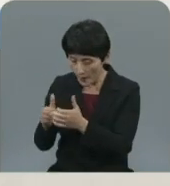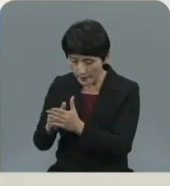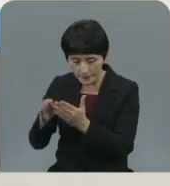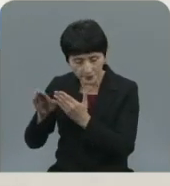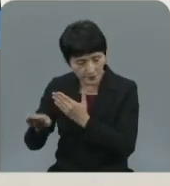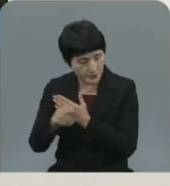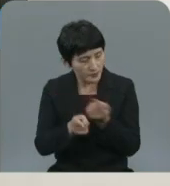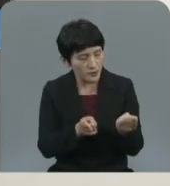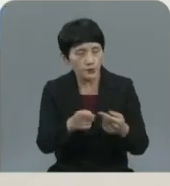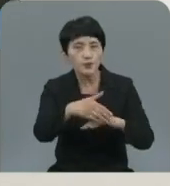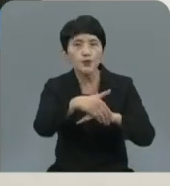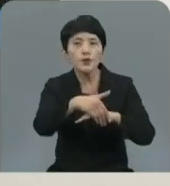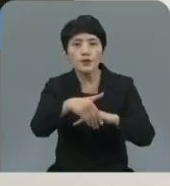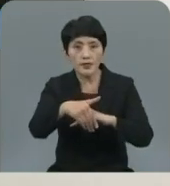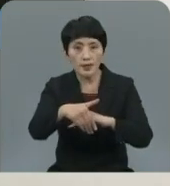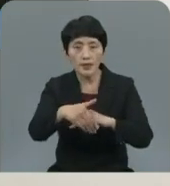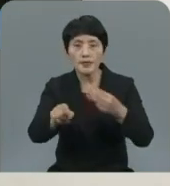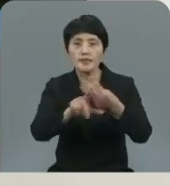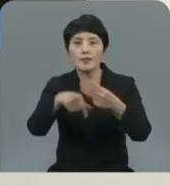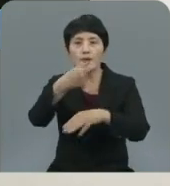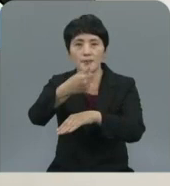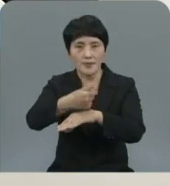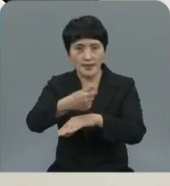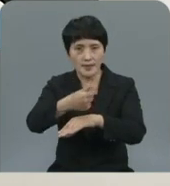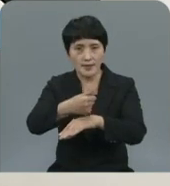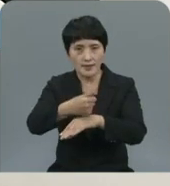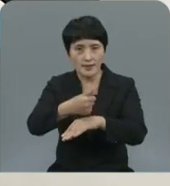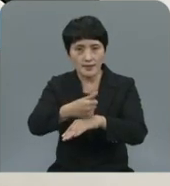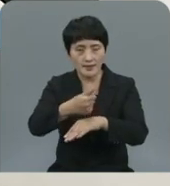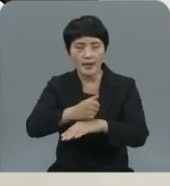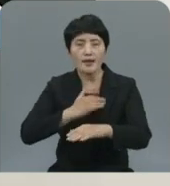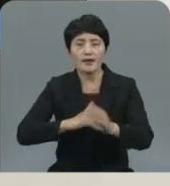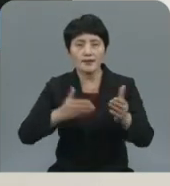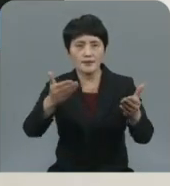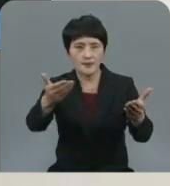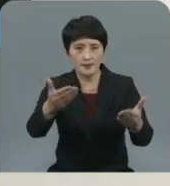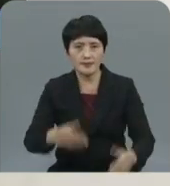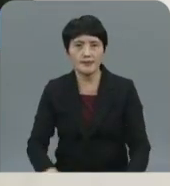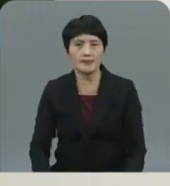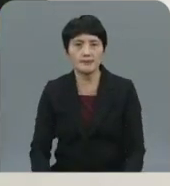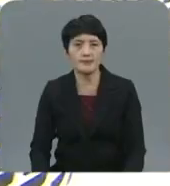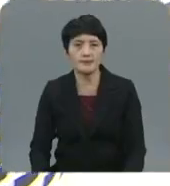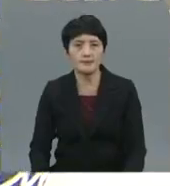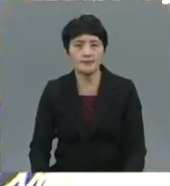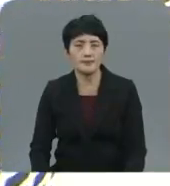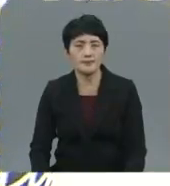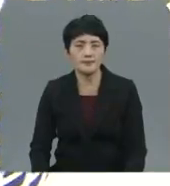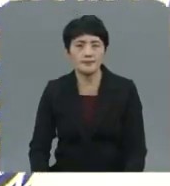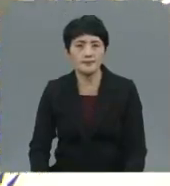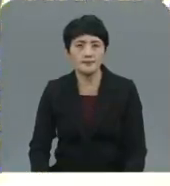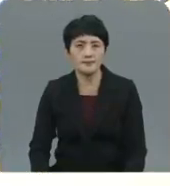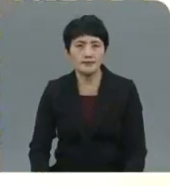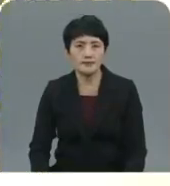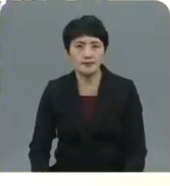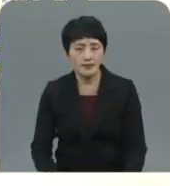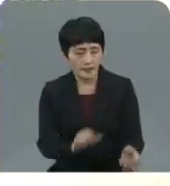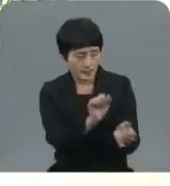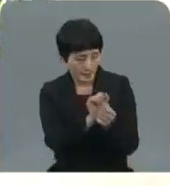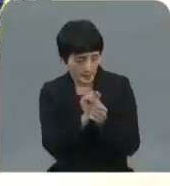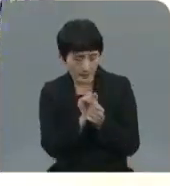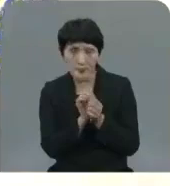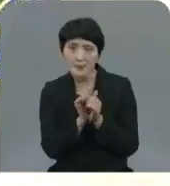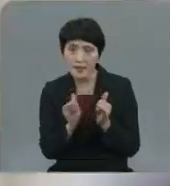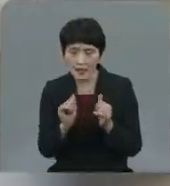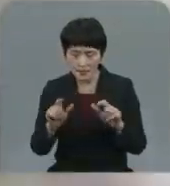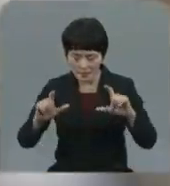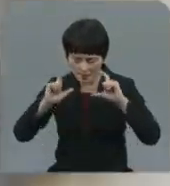要保护60岁及以上高龄者等感染高风险人群，为此将积极提高高风险人